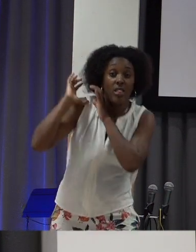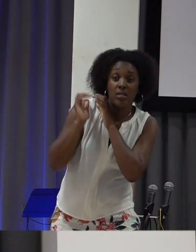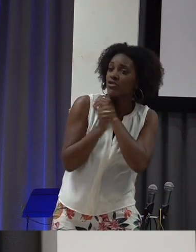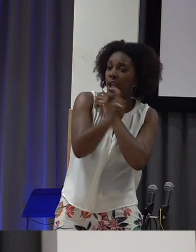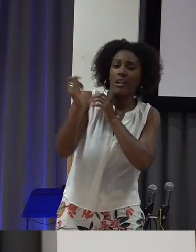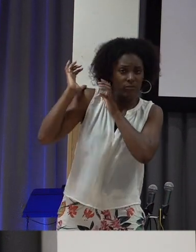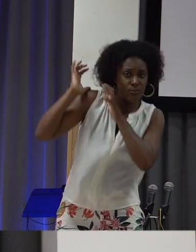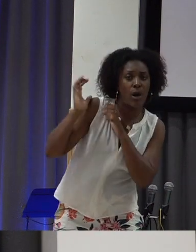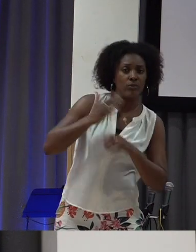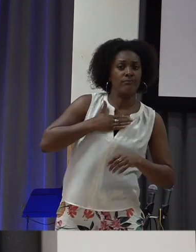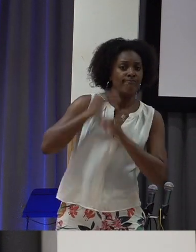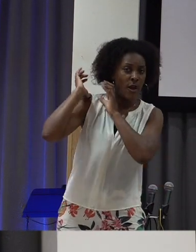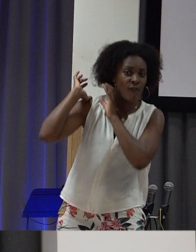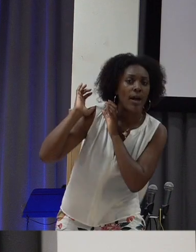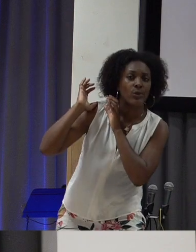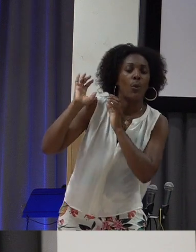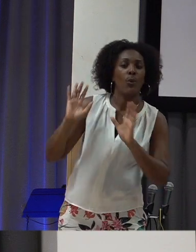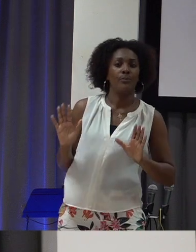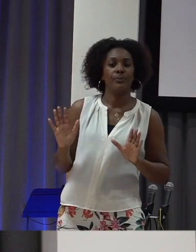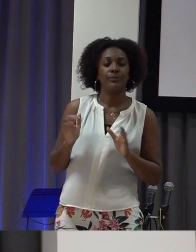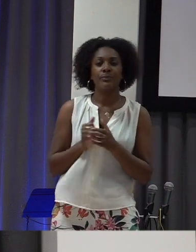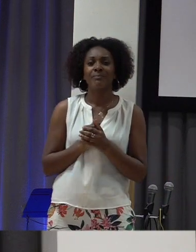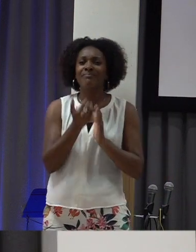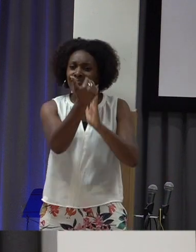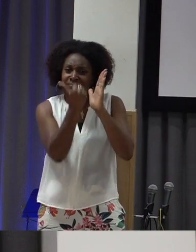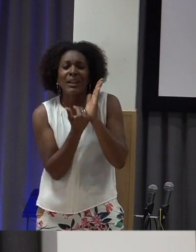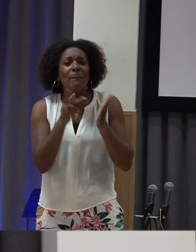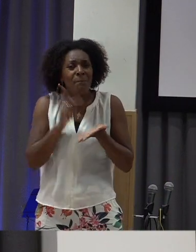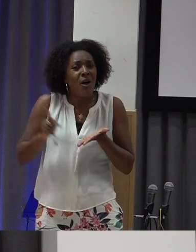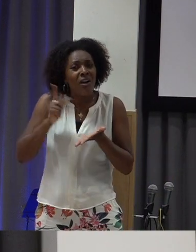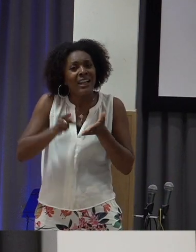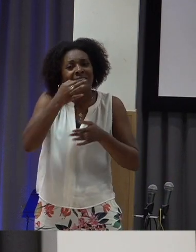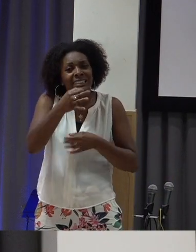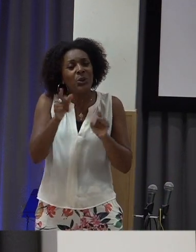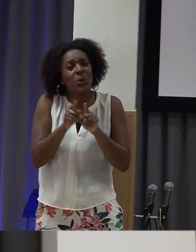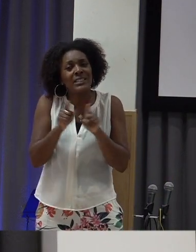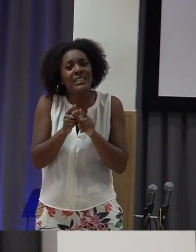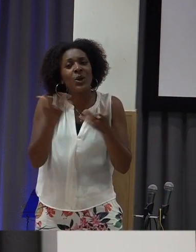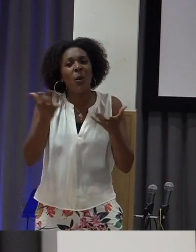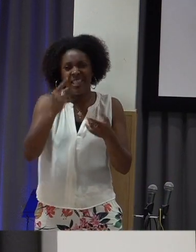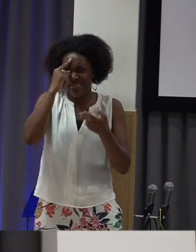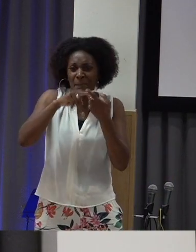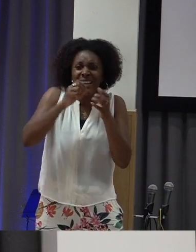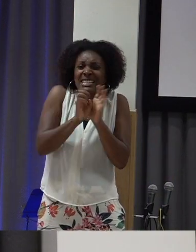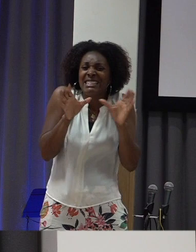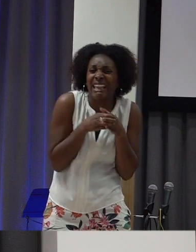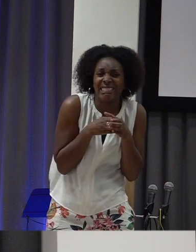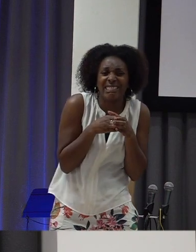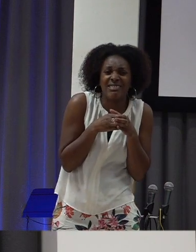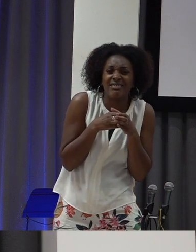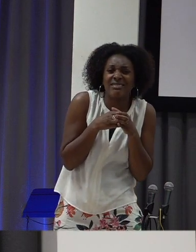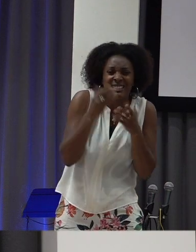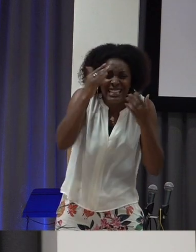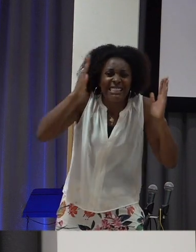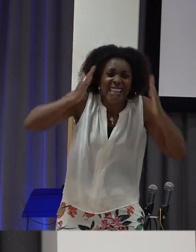dans Galates, chapitre 5, verset 20, l'apôtre Paul va citer le phénomène des sectes parmi les fruits